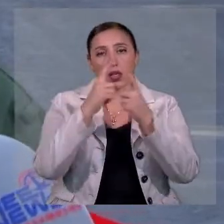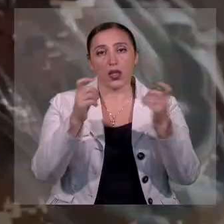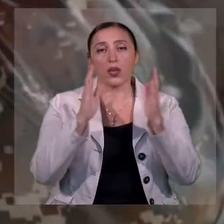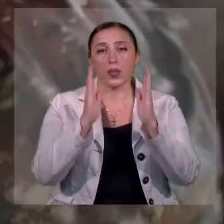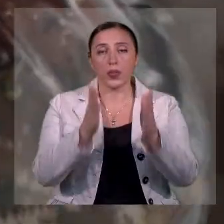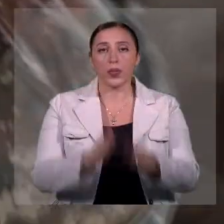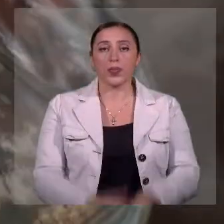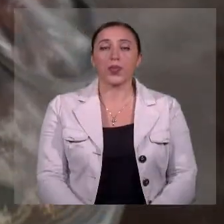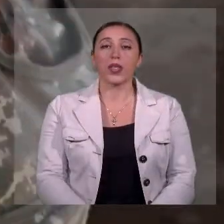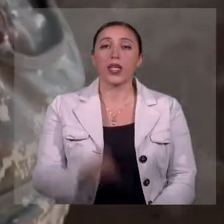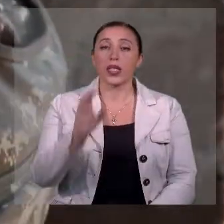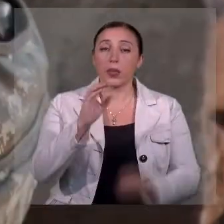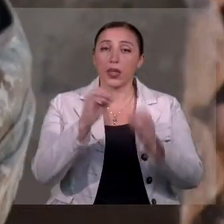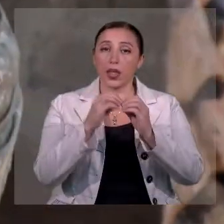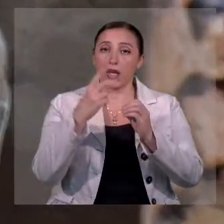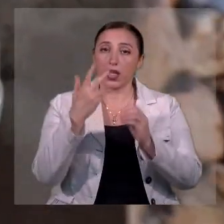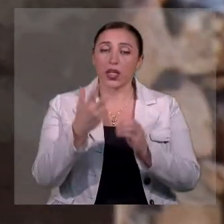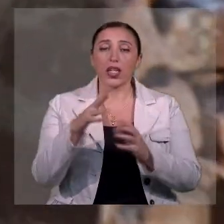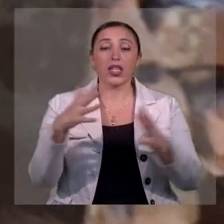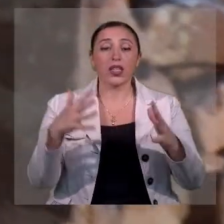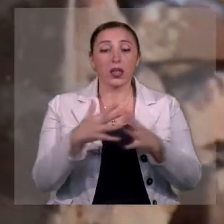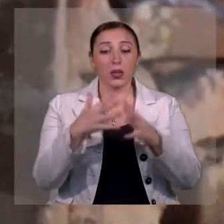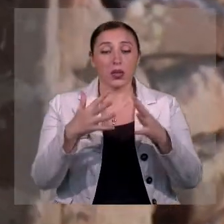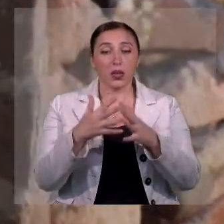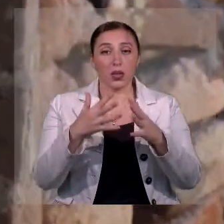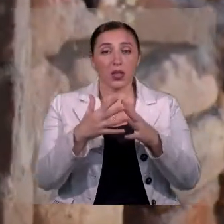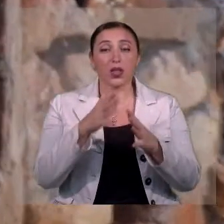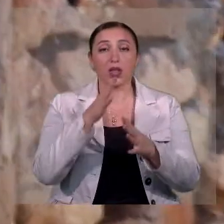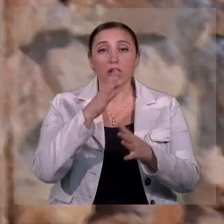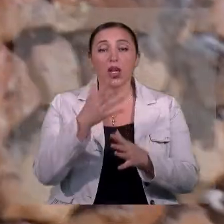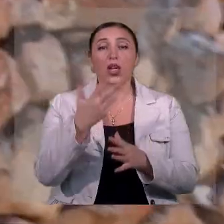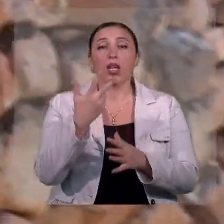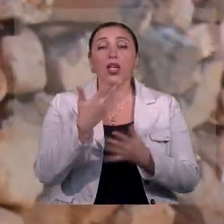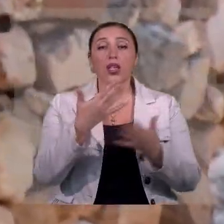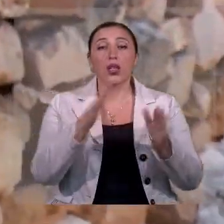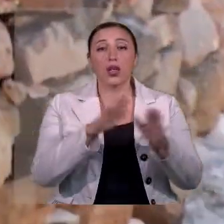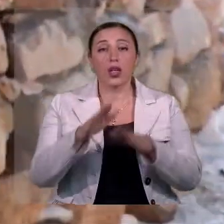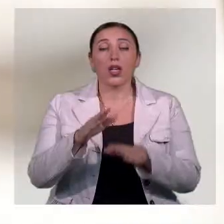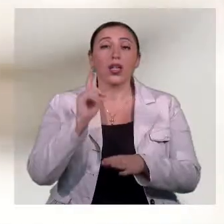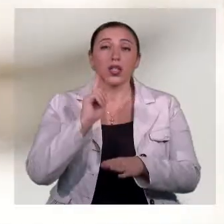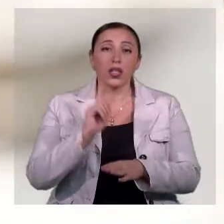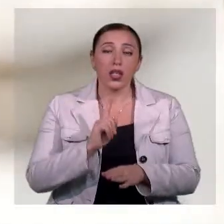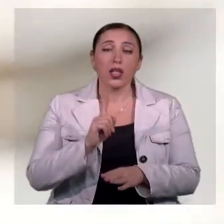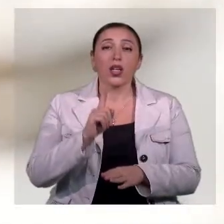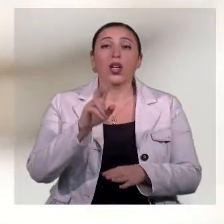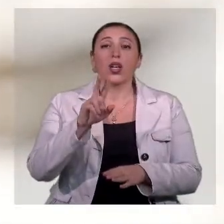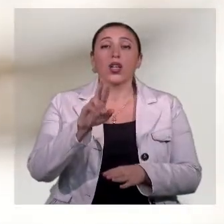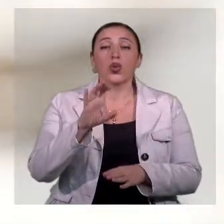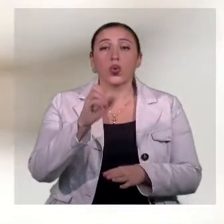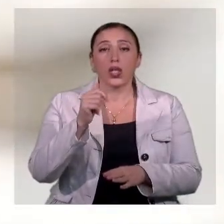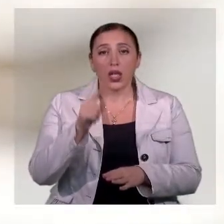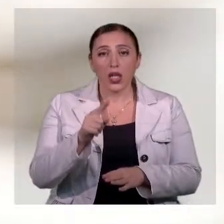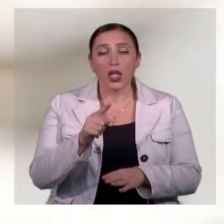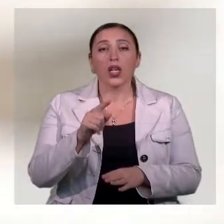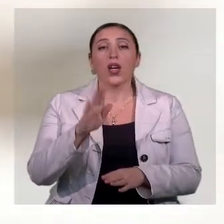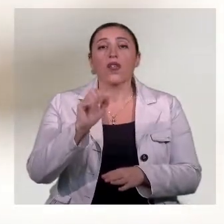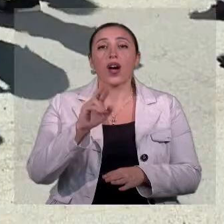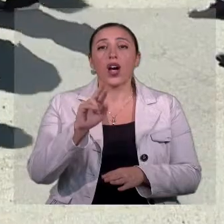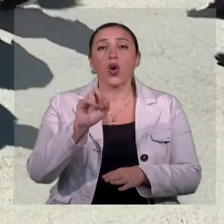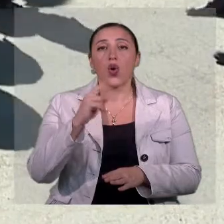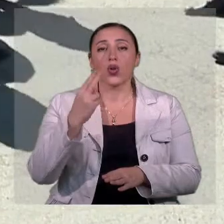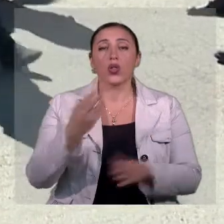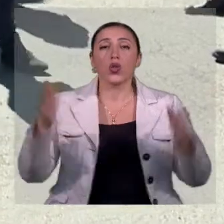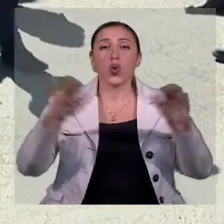տեղեկատվություն կդրամադրի։ Սեպտեմբերի 13-ի արյունալի հարձակումը 3 ուղղությամբ էր՝ Սյունիքի, Գեղարքունիքի եւ Վայոց ձորի։ Զինվորականները այն ժամանակ պնդել էին,